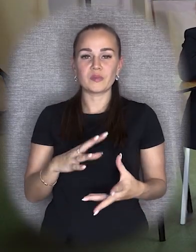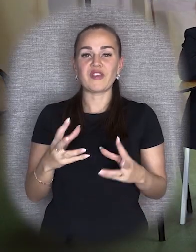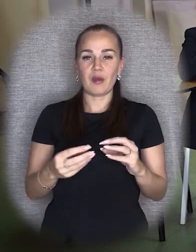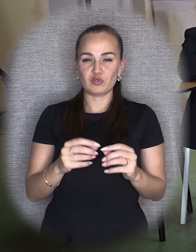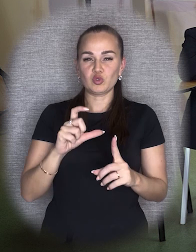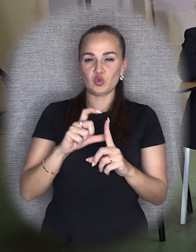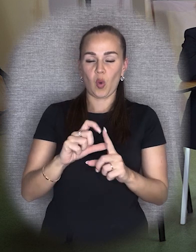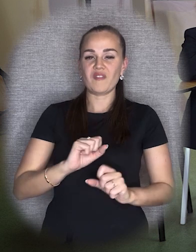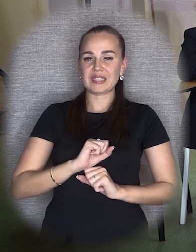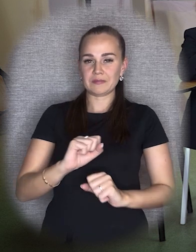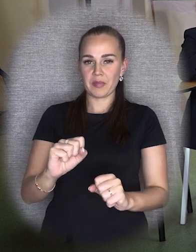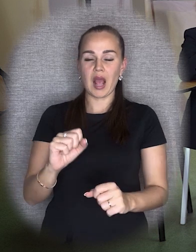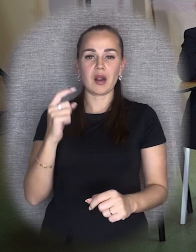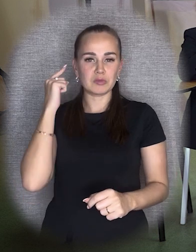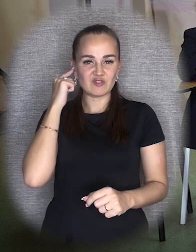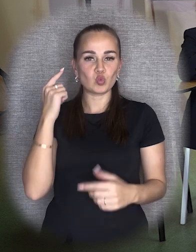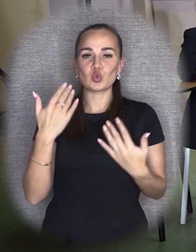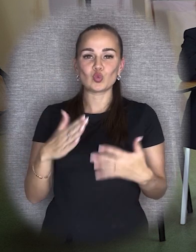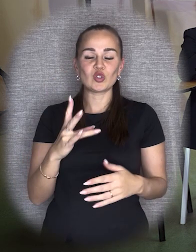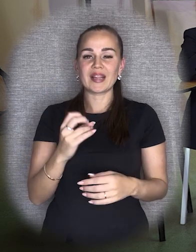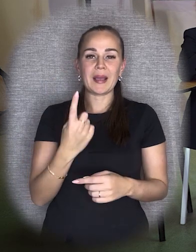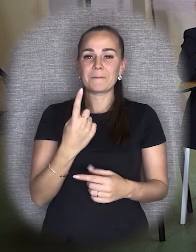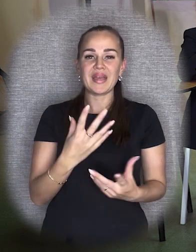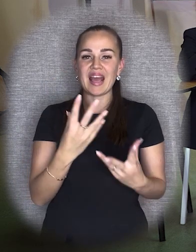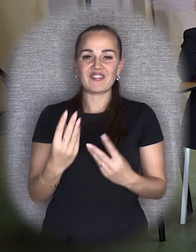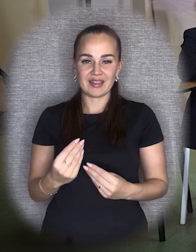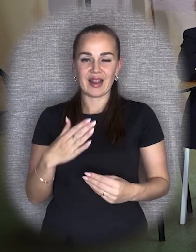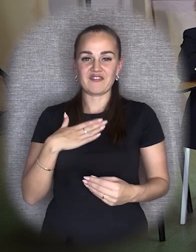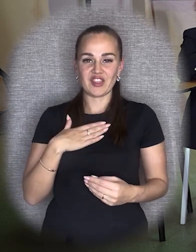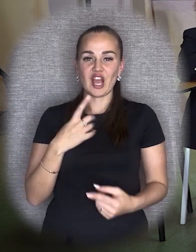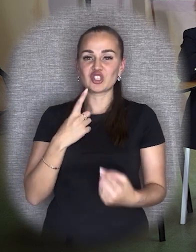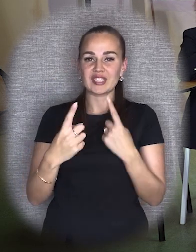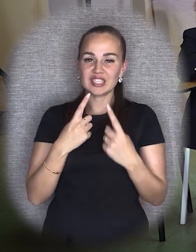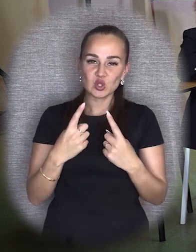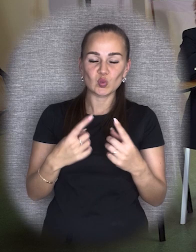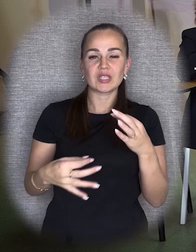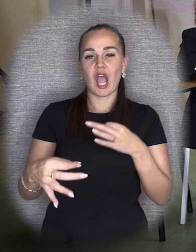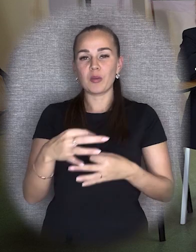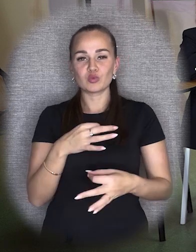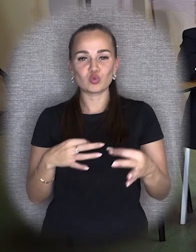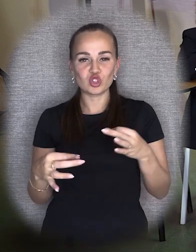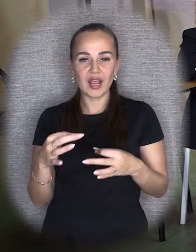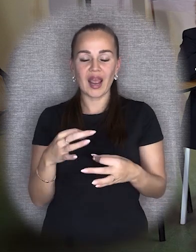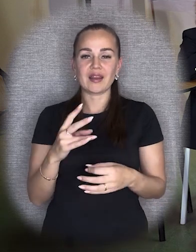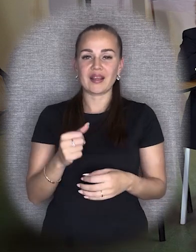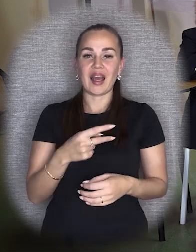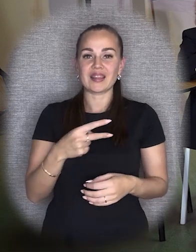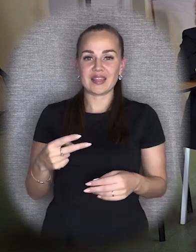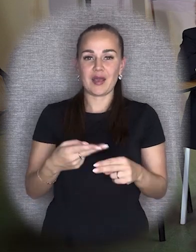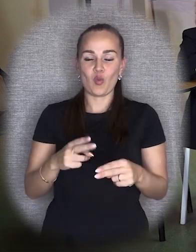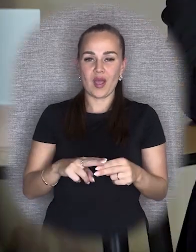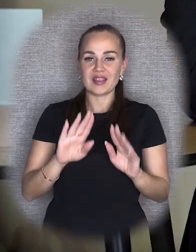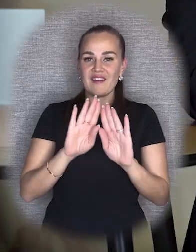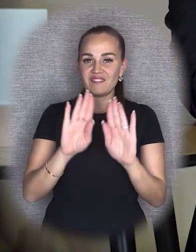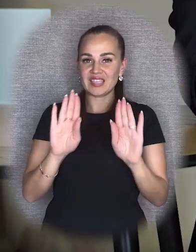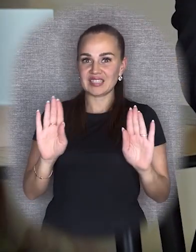«смело» звучит уже не первый день в наших дискуссиях, обсуждениях на тему этой выставки.